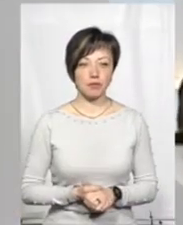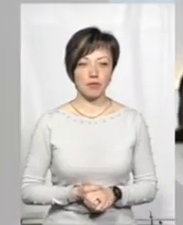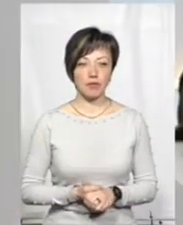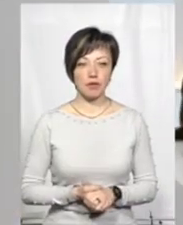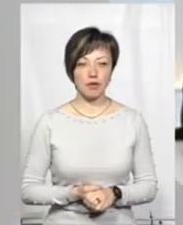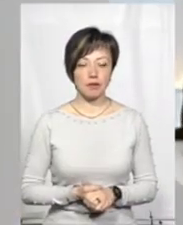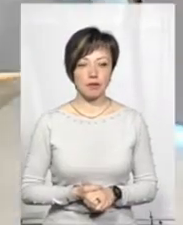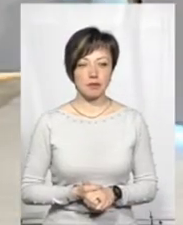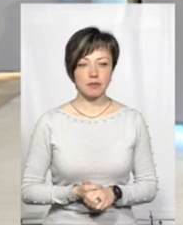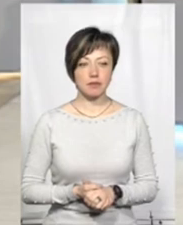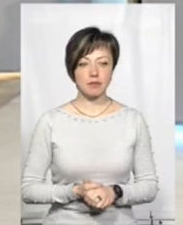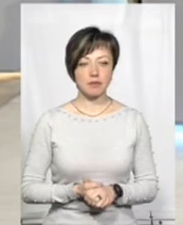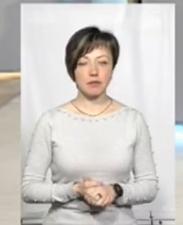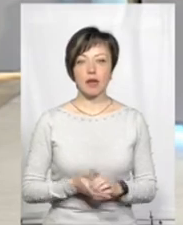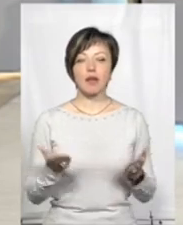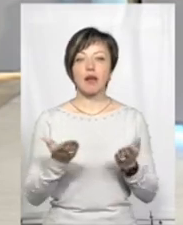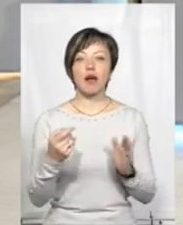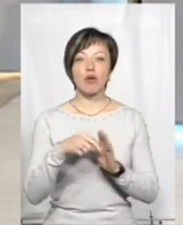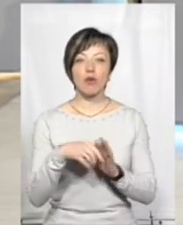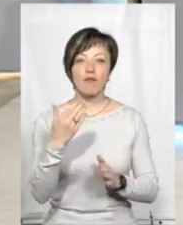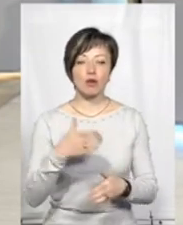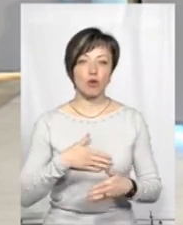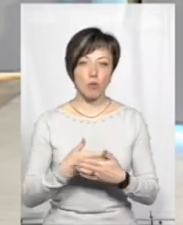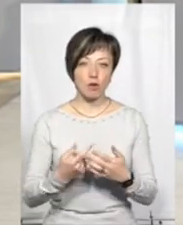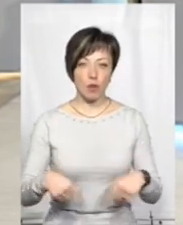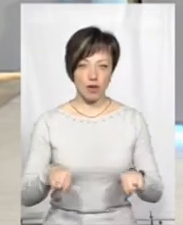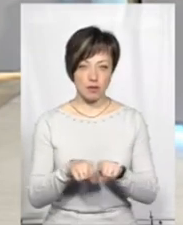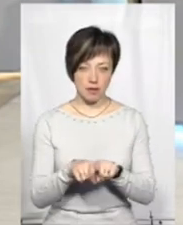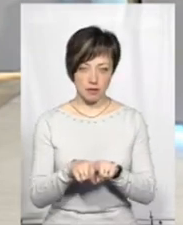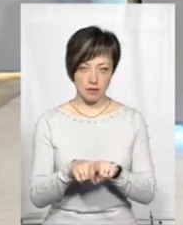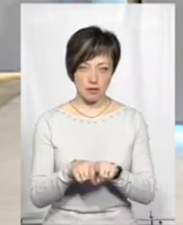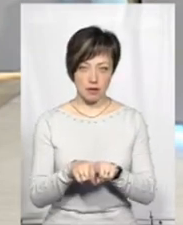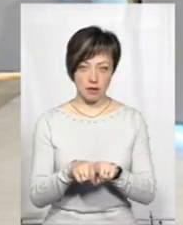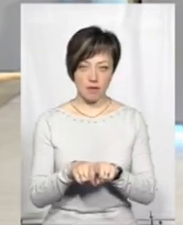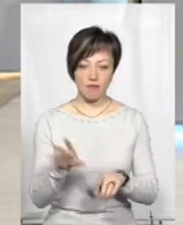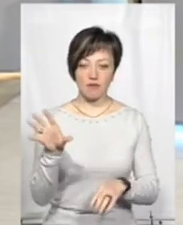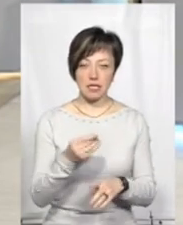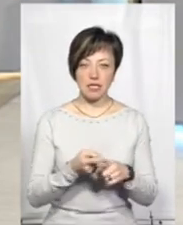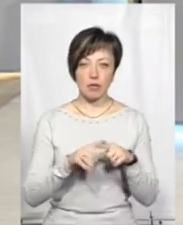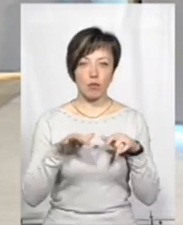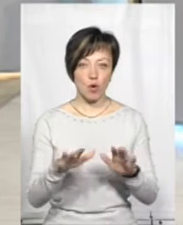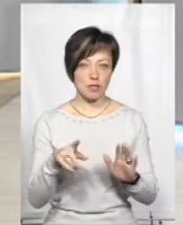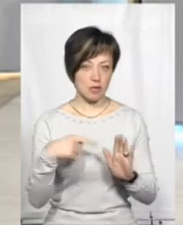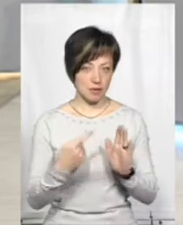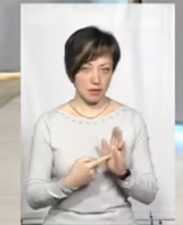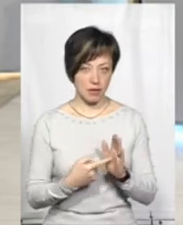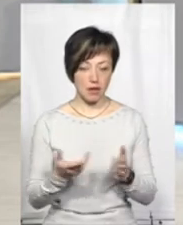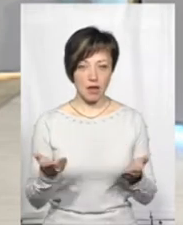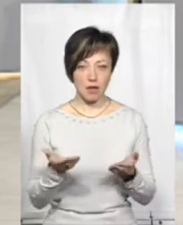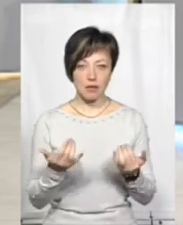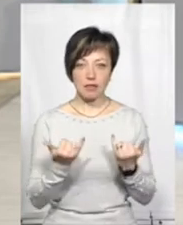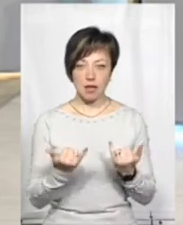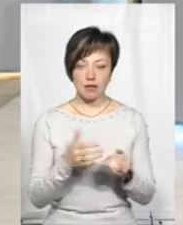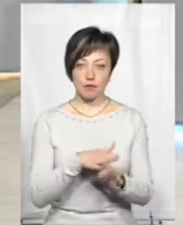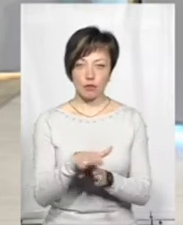Яка роль вашої громадської організації в усіх цих процесах, які